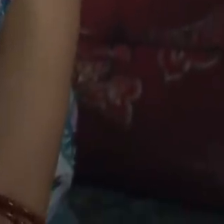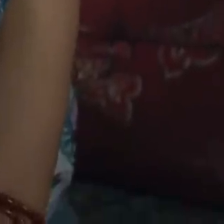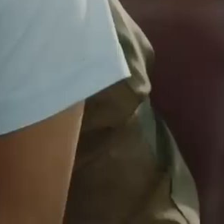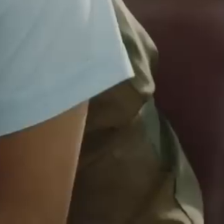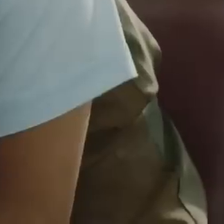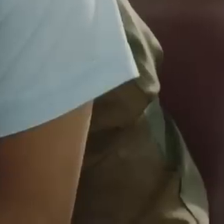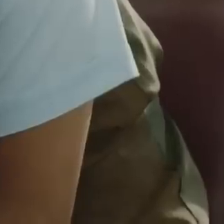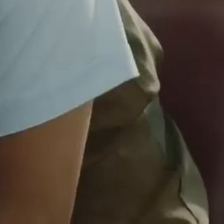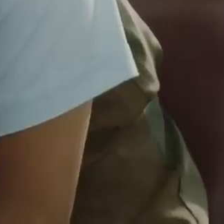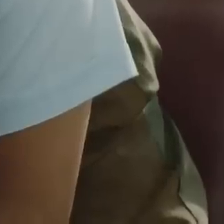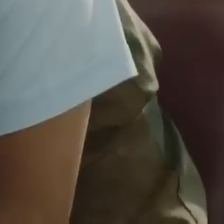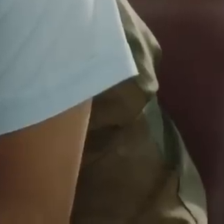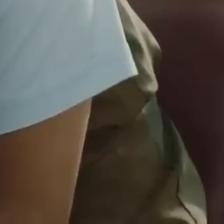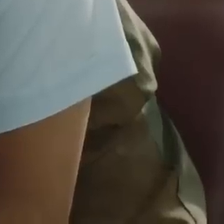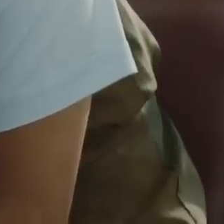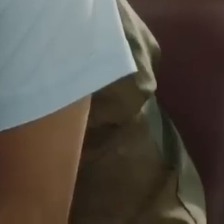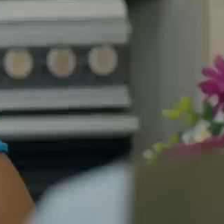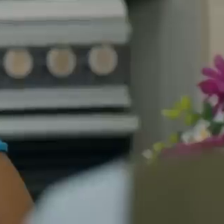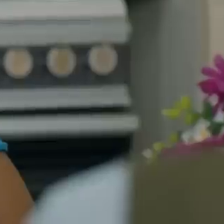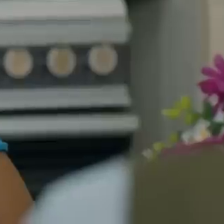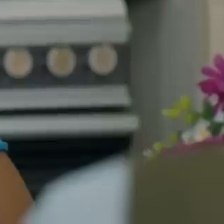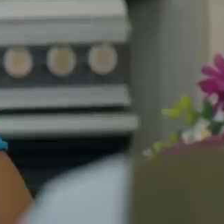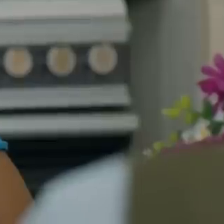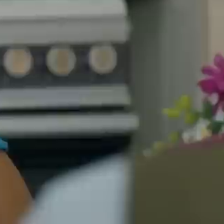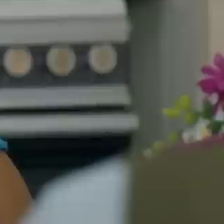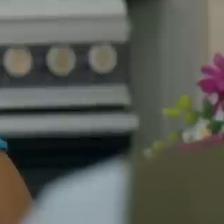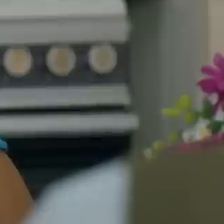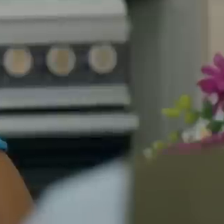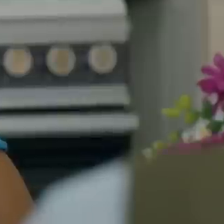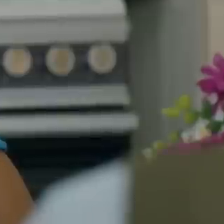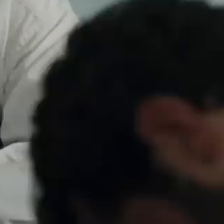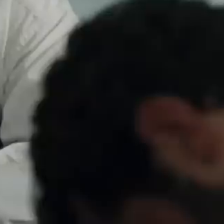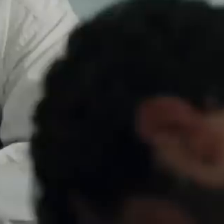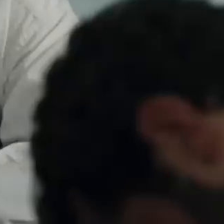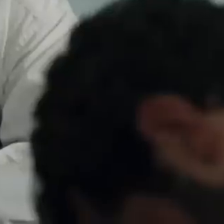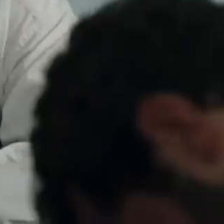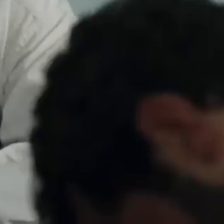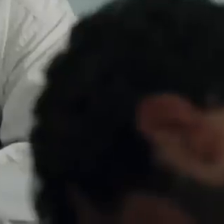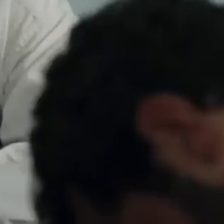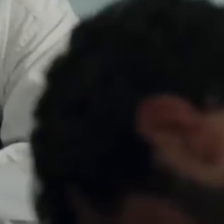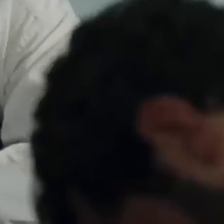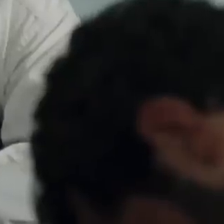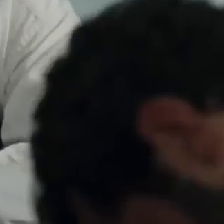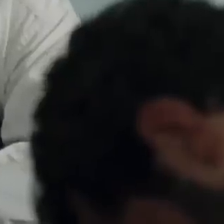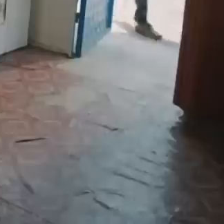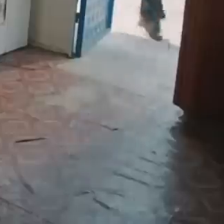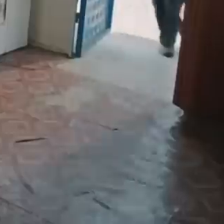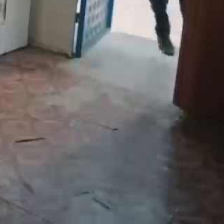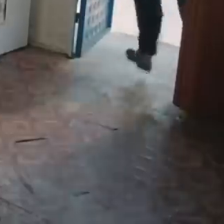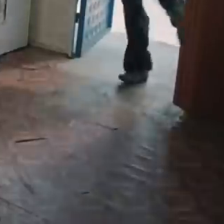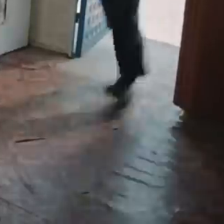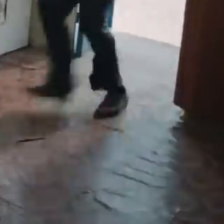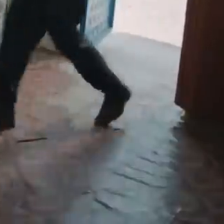Elleriyle başını örttü. Emin kollarını masaya koymuş, başını üstüne kapamış duruyor. İsmail boş boş bakarken Süleyman eli